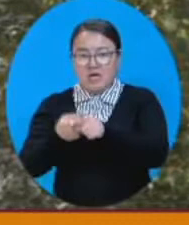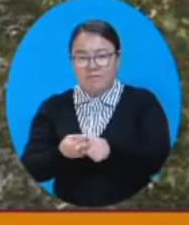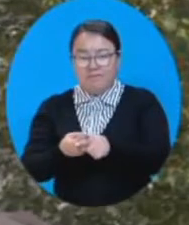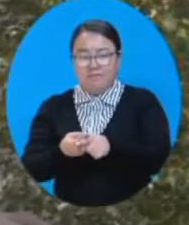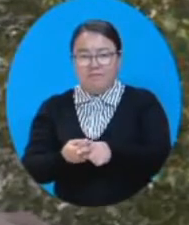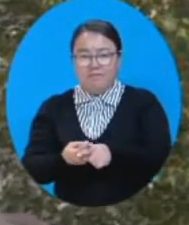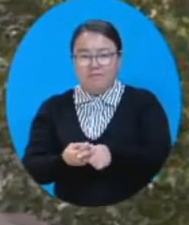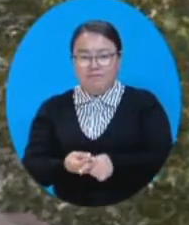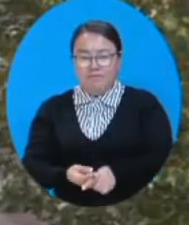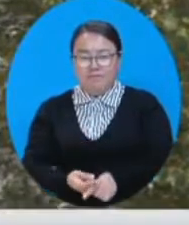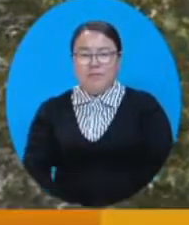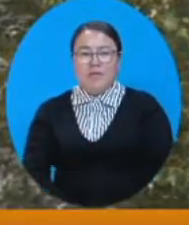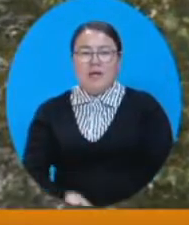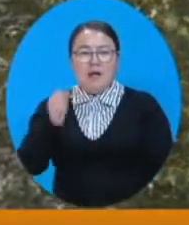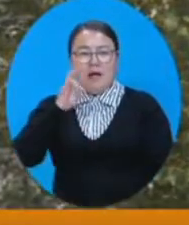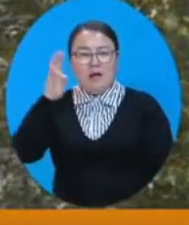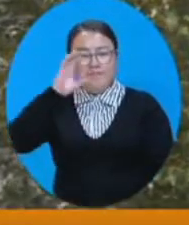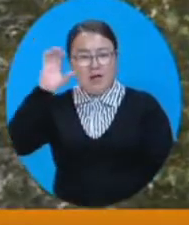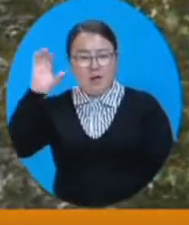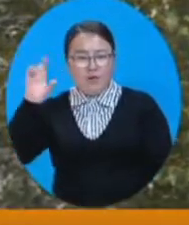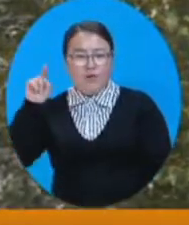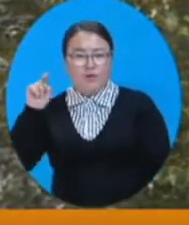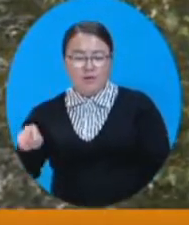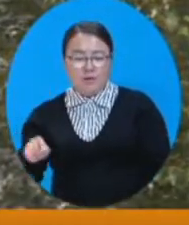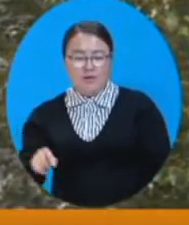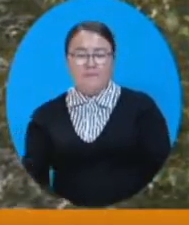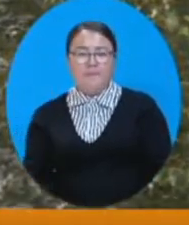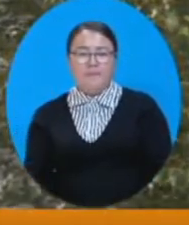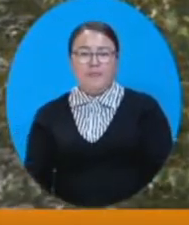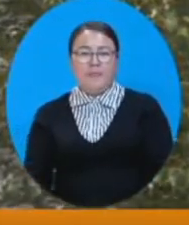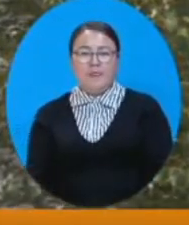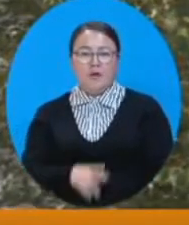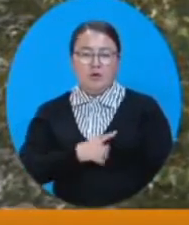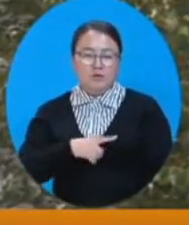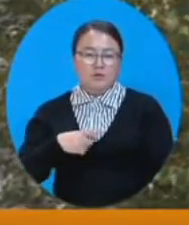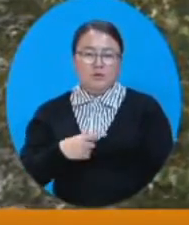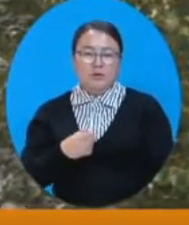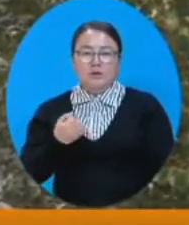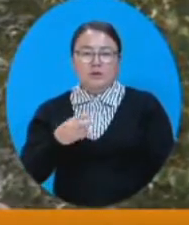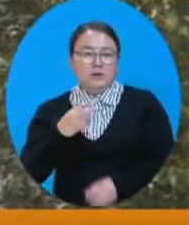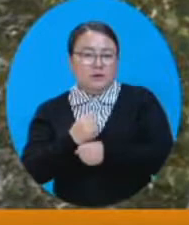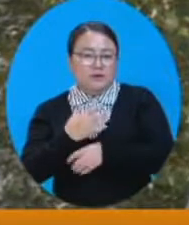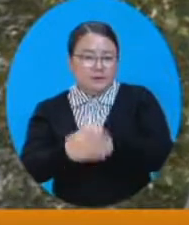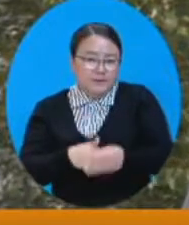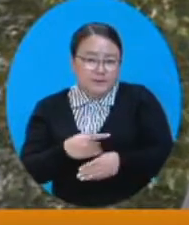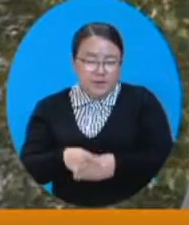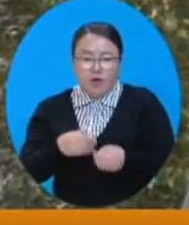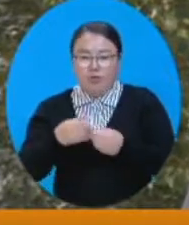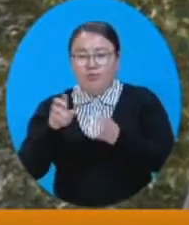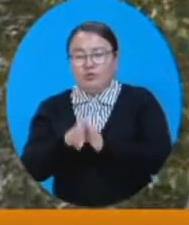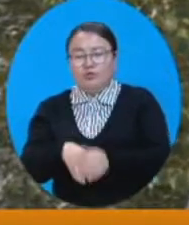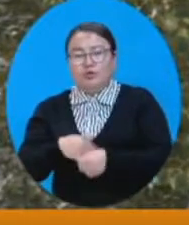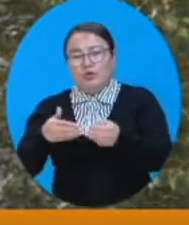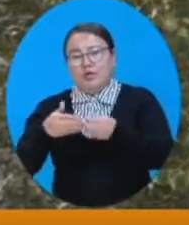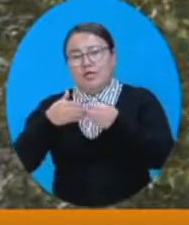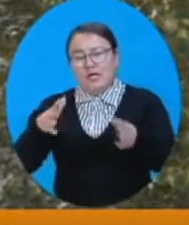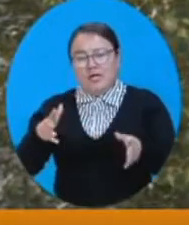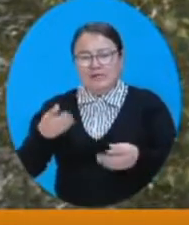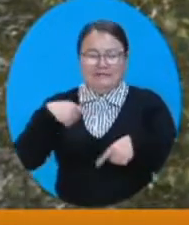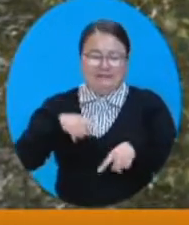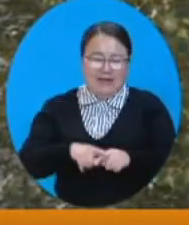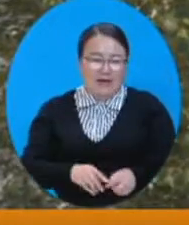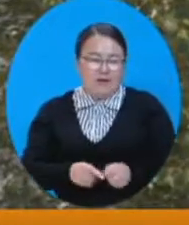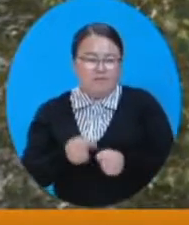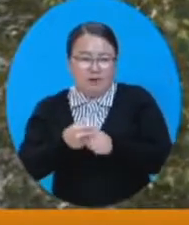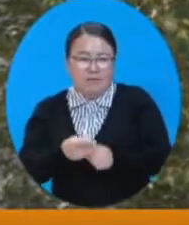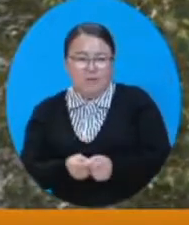нэмэгдүүлээд яг энд параллельны аж ахуй нэгж байгууллагуудыг одоо өөрсдөө үйл ажиллагаа явуулах боломжийг нь нээж дахиж төлөвлөлтөө